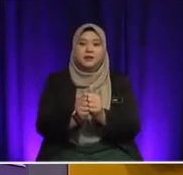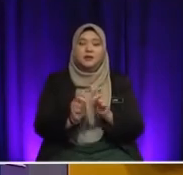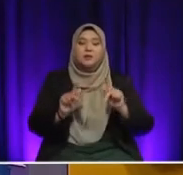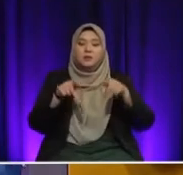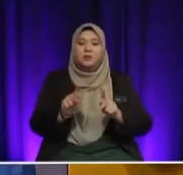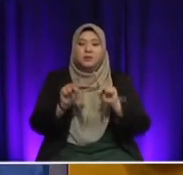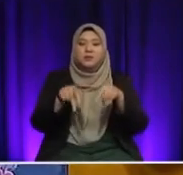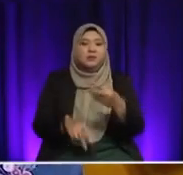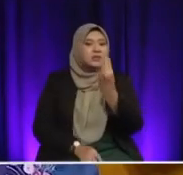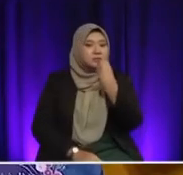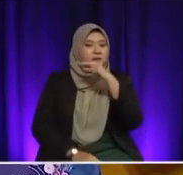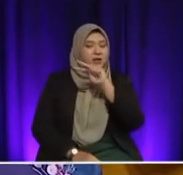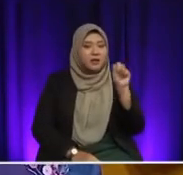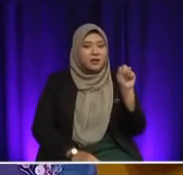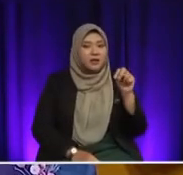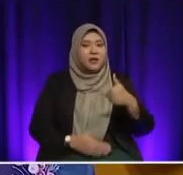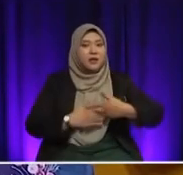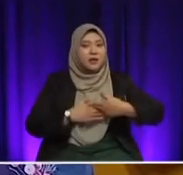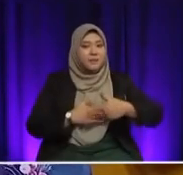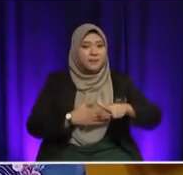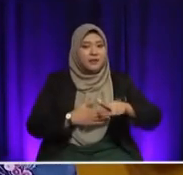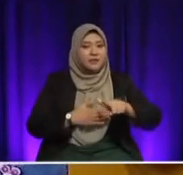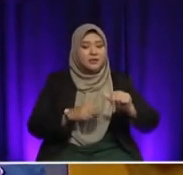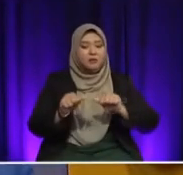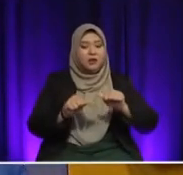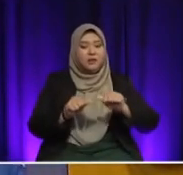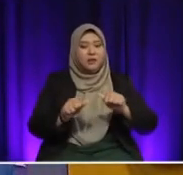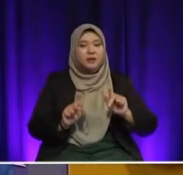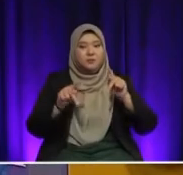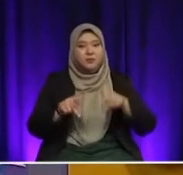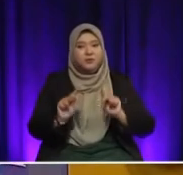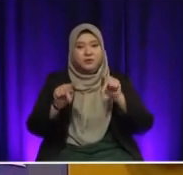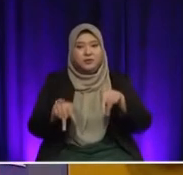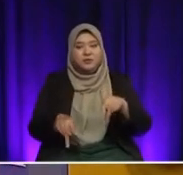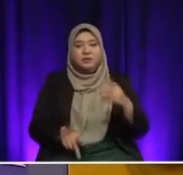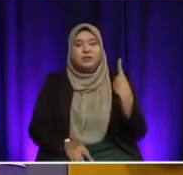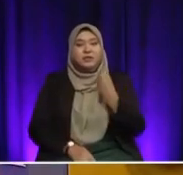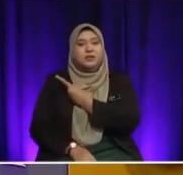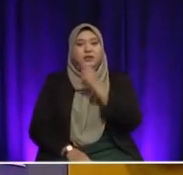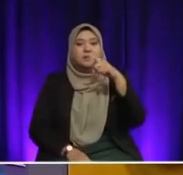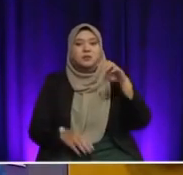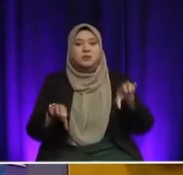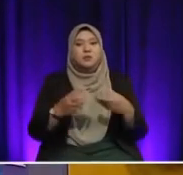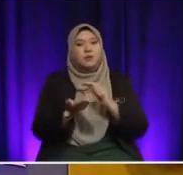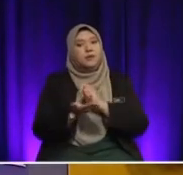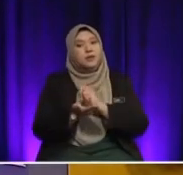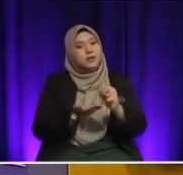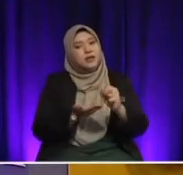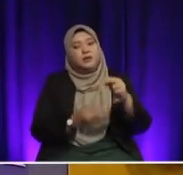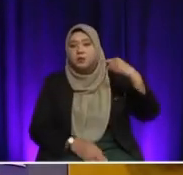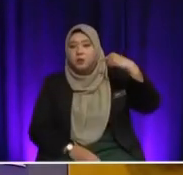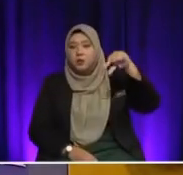Okey, jadi kita tengok kat situ apa tujuan kita buat penilaian kualiti. Tujuannya adalah untuk memastikan produk yang dihasilkan mencapai kualiti yang